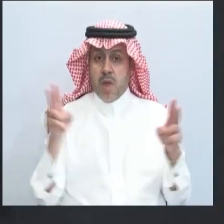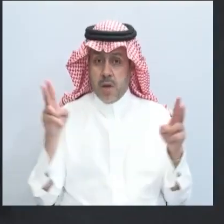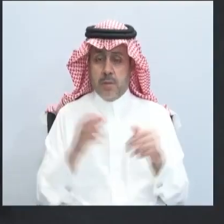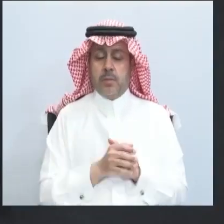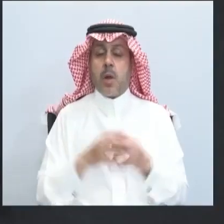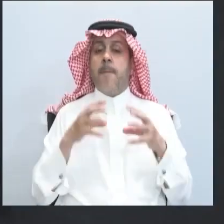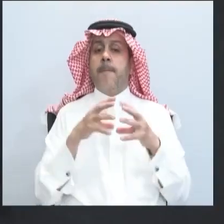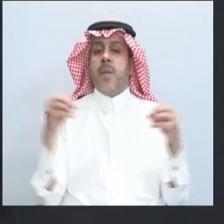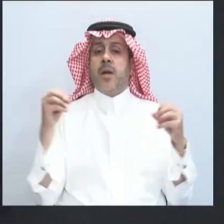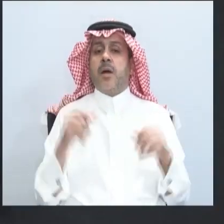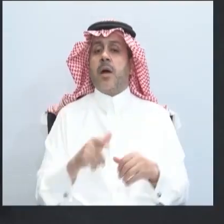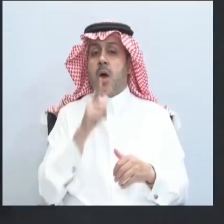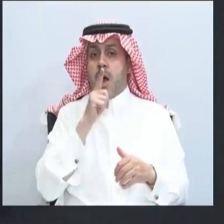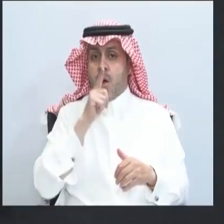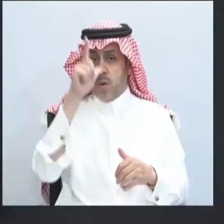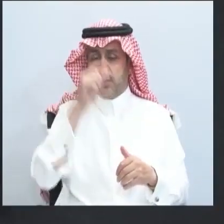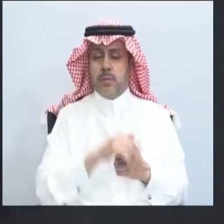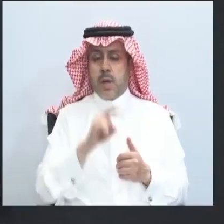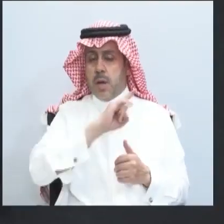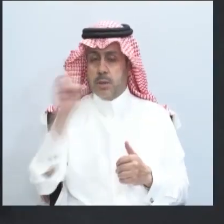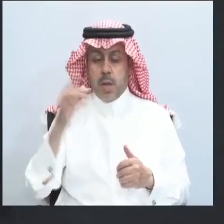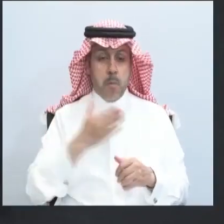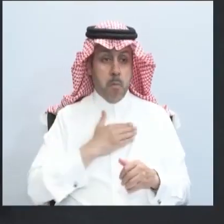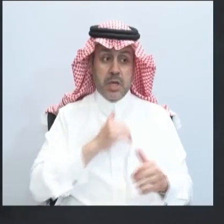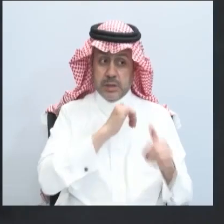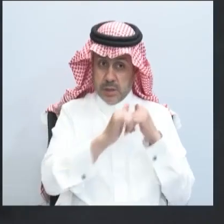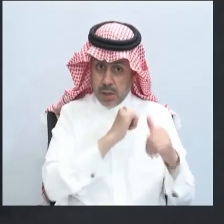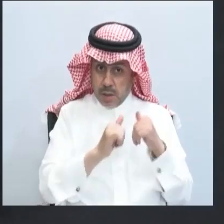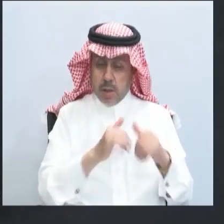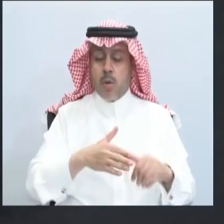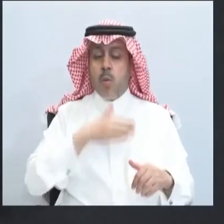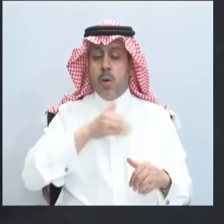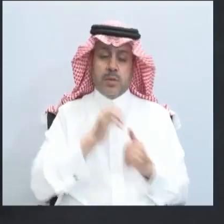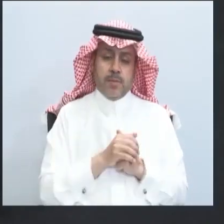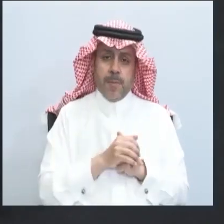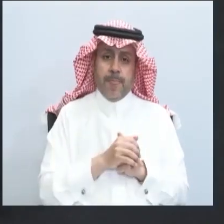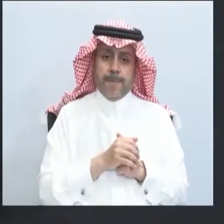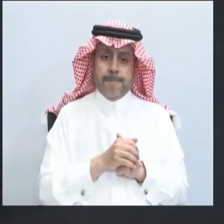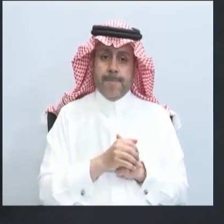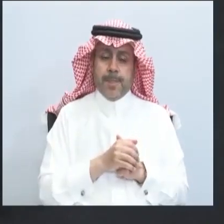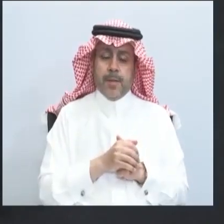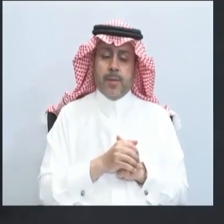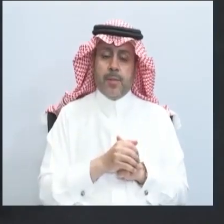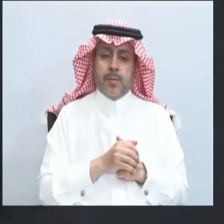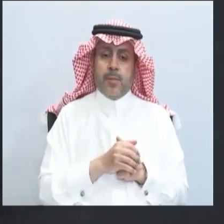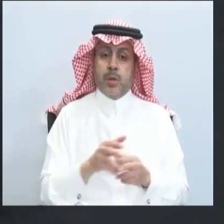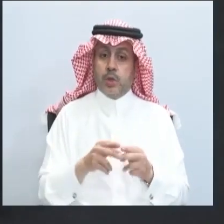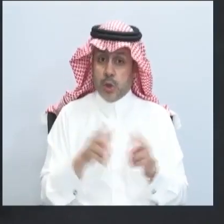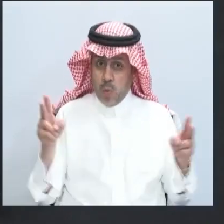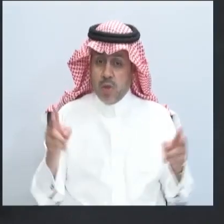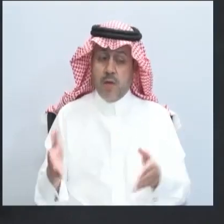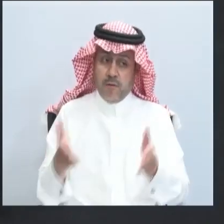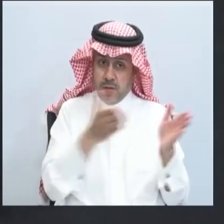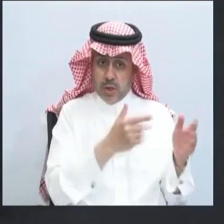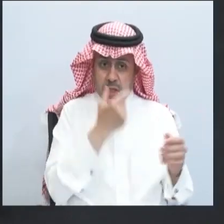معنى قول عليه الصلاه والسلام ليس منا وبينا مراد ذلك وذكرنا ارشادات الحديث في توضيح ذلك